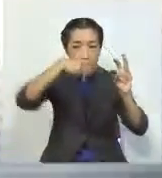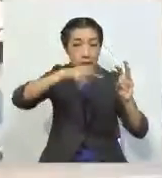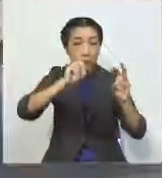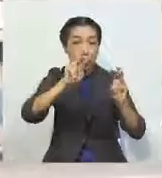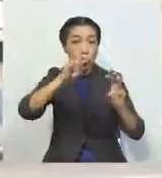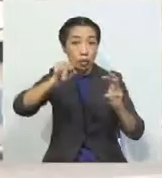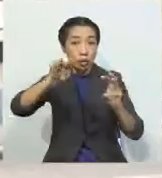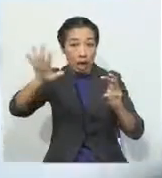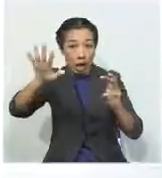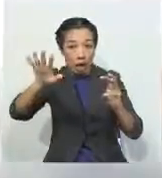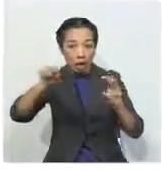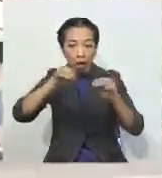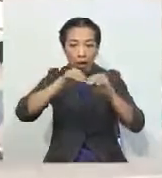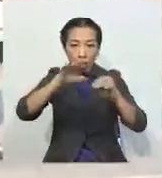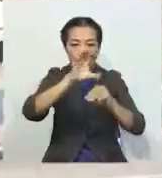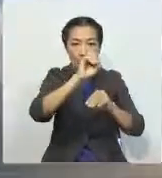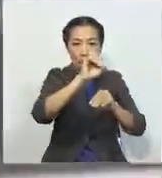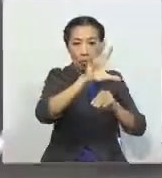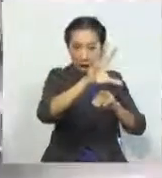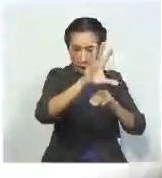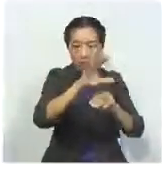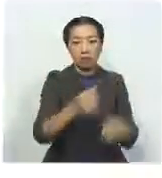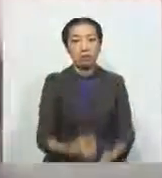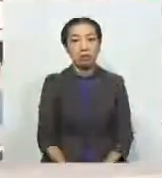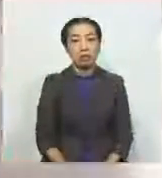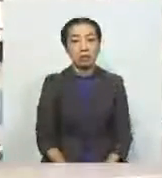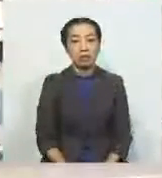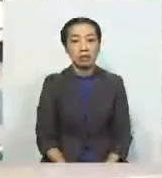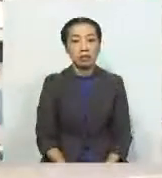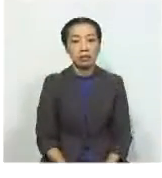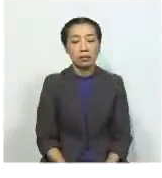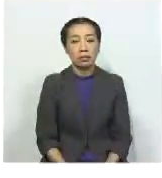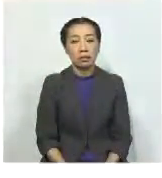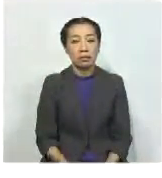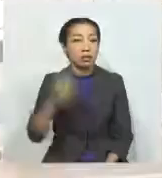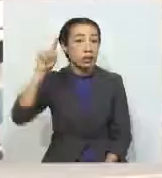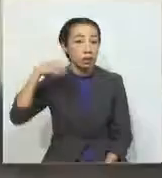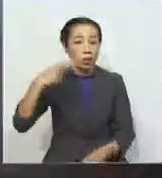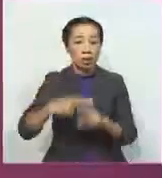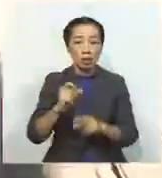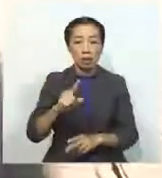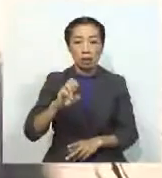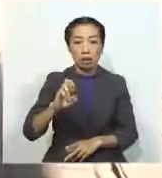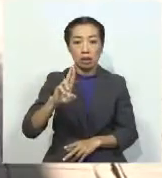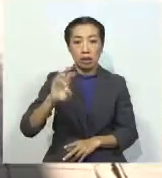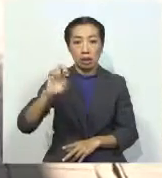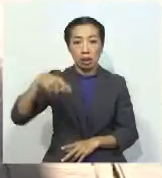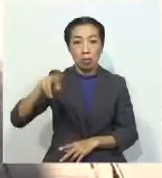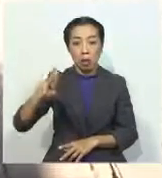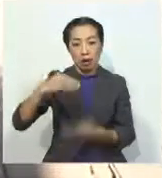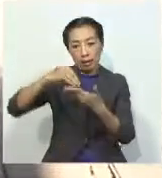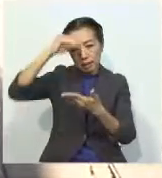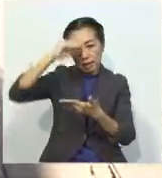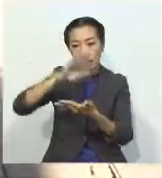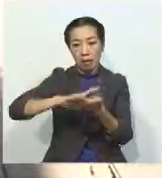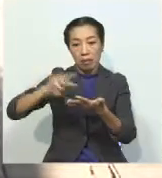PM 2.5 อยู่ที่55ไมโครกรัมต่อลูกบาศก์เมตรนางสาวสิริพรพุ่มดอกไม้ครับนักศึกษ